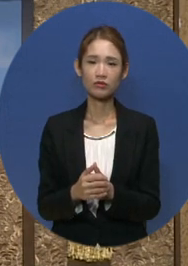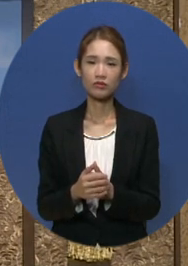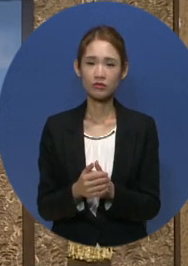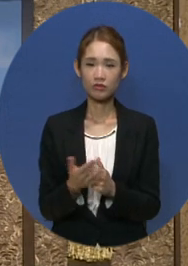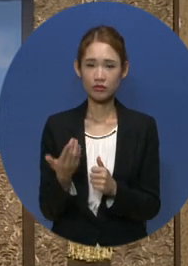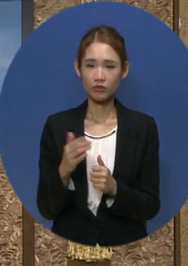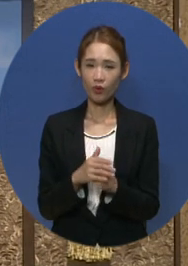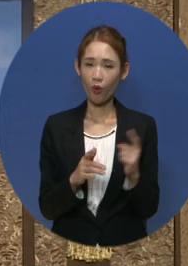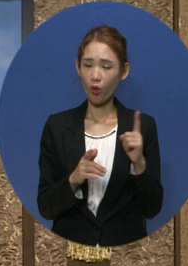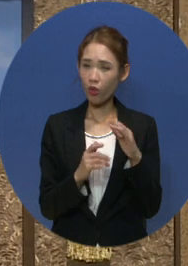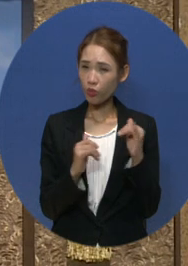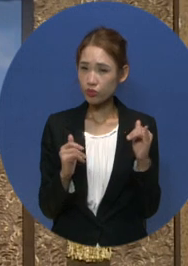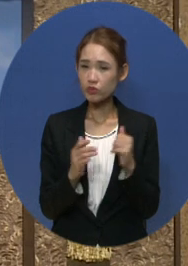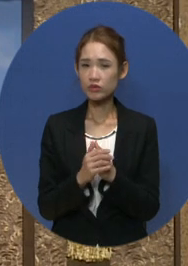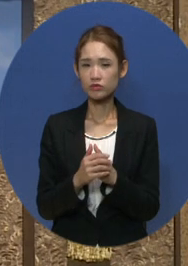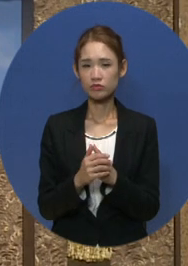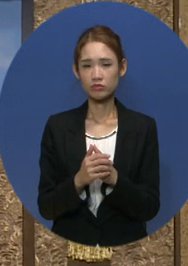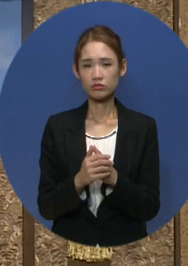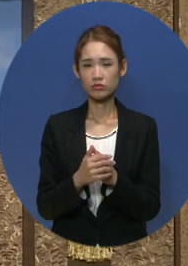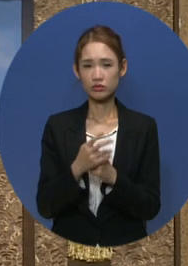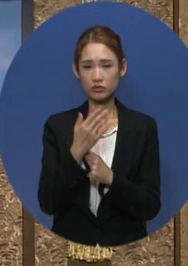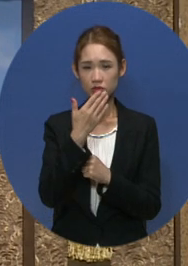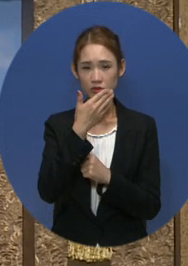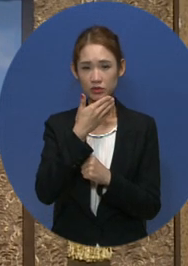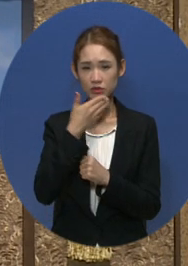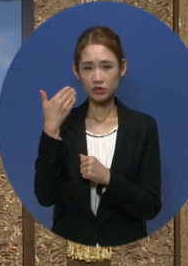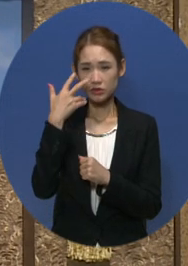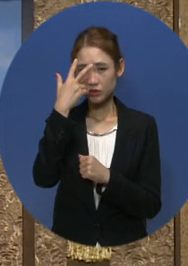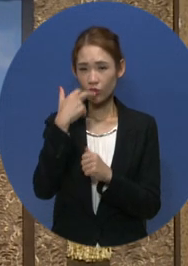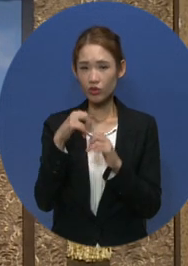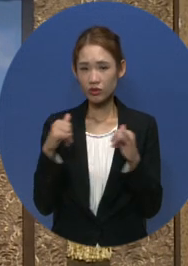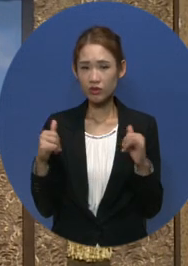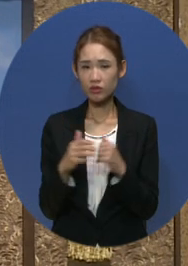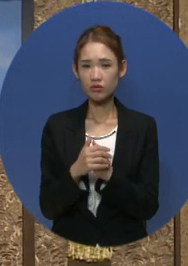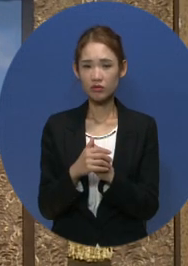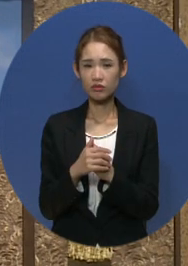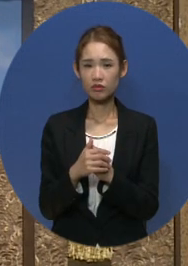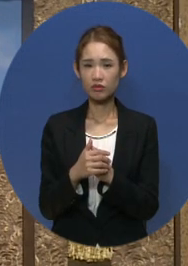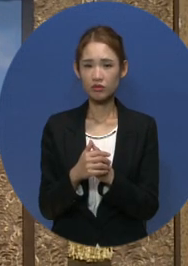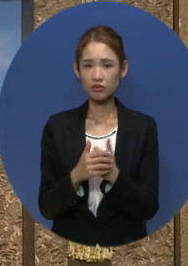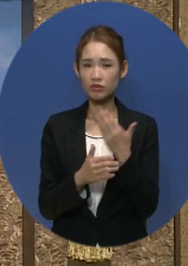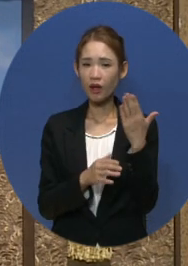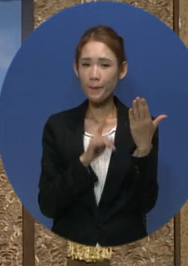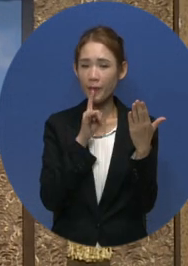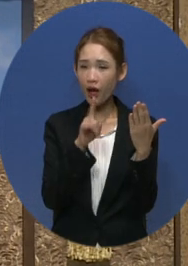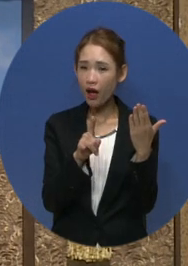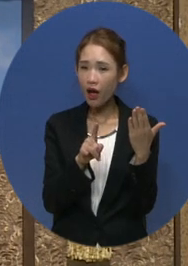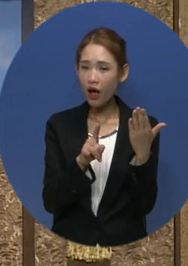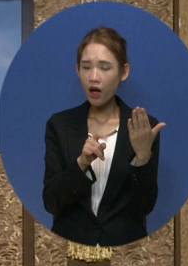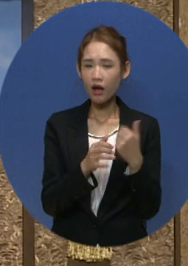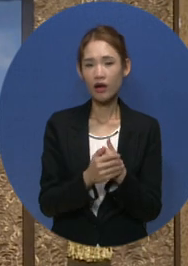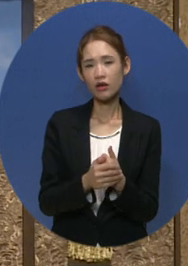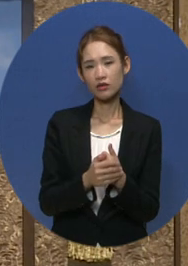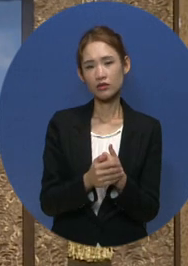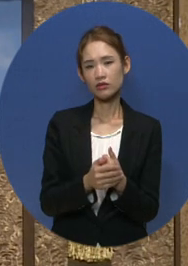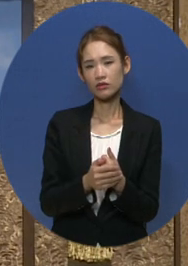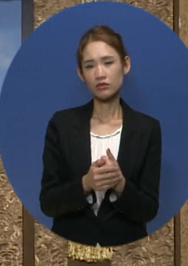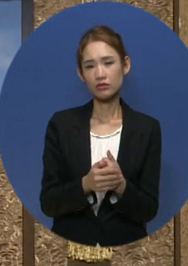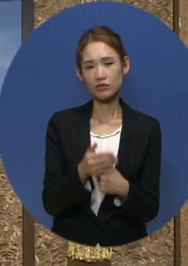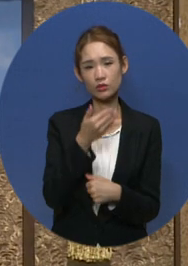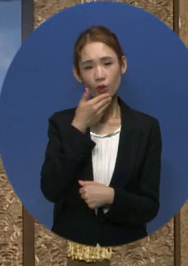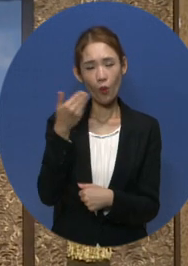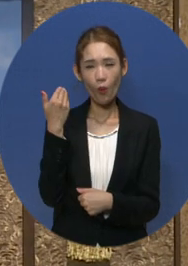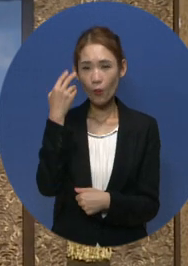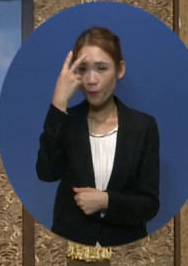그랬더니 어떤 분이 시청각 장애인이라고 하는 말이 당신들이 이야기하는